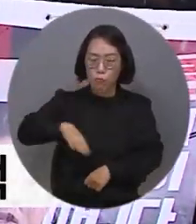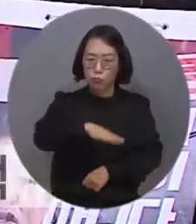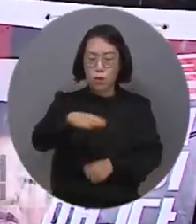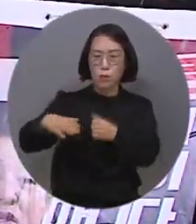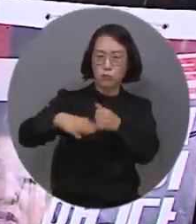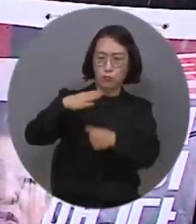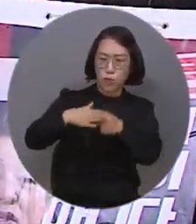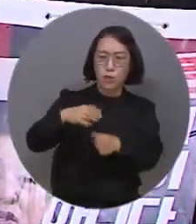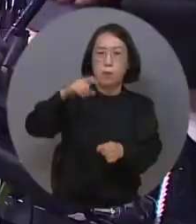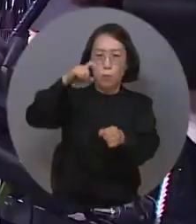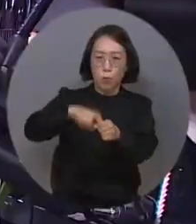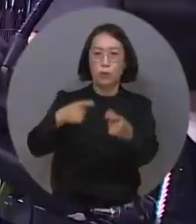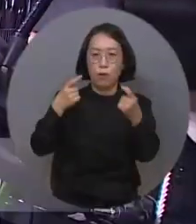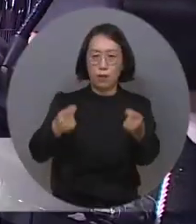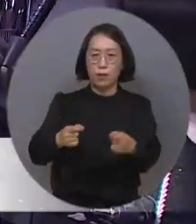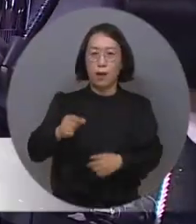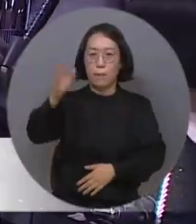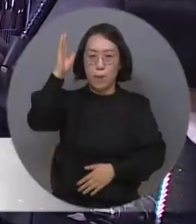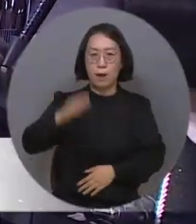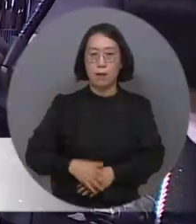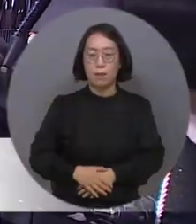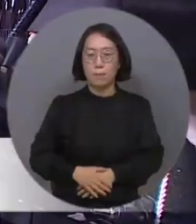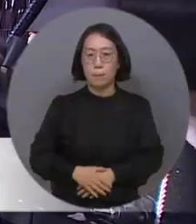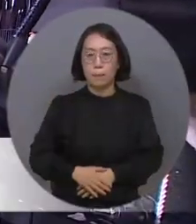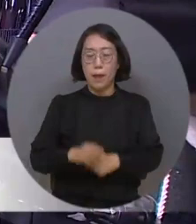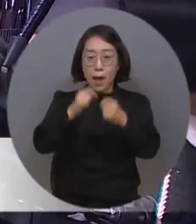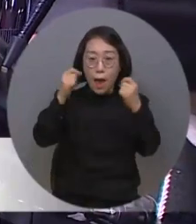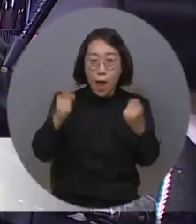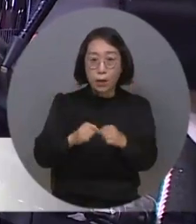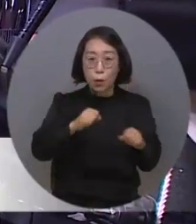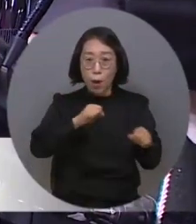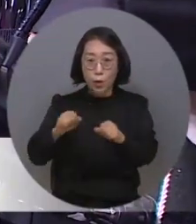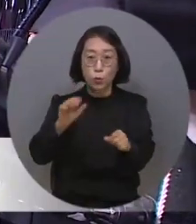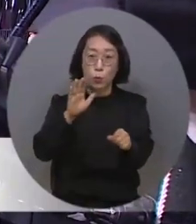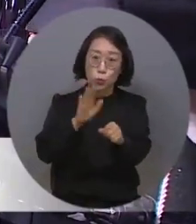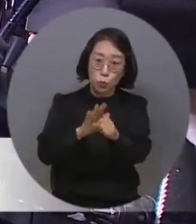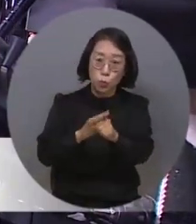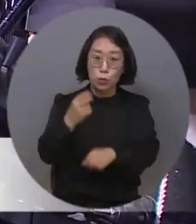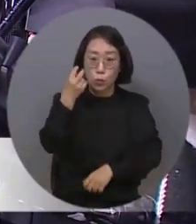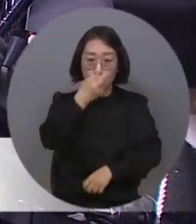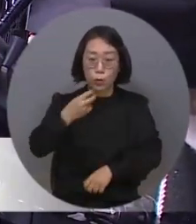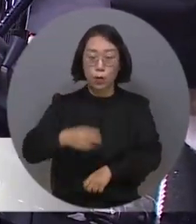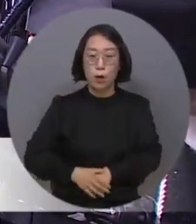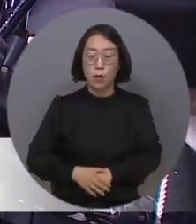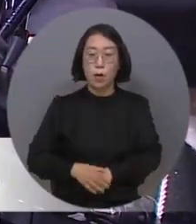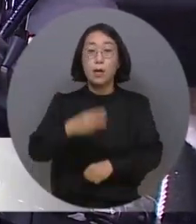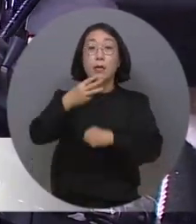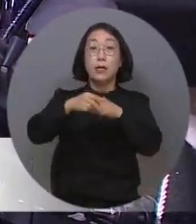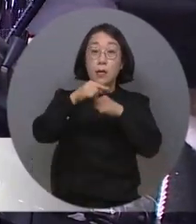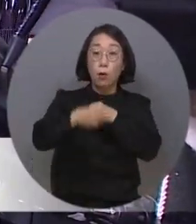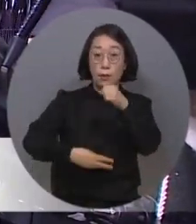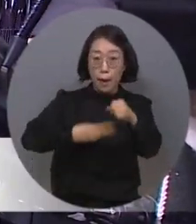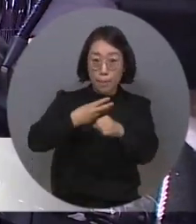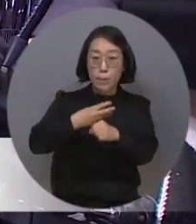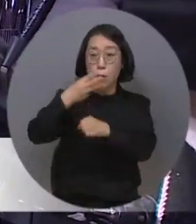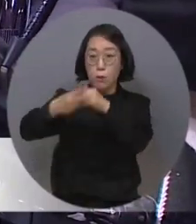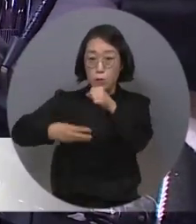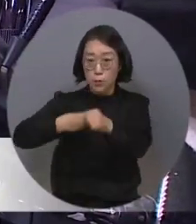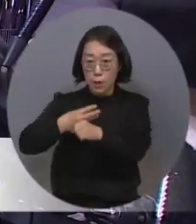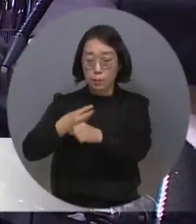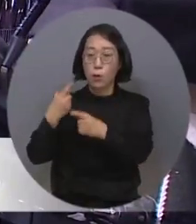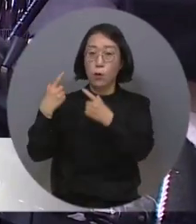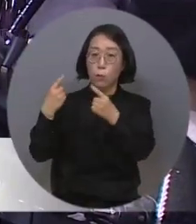죽이기라는 설명입니다. 개인 활동지원 서비스 조사, 국민연금공단에서 3년치